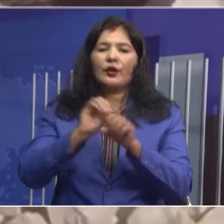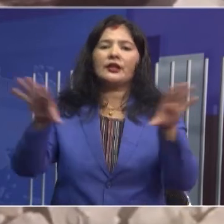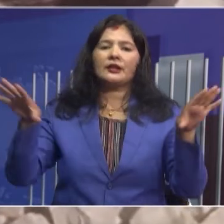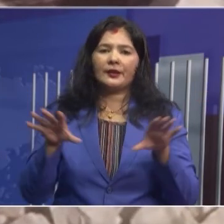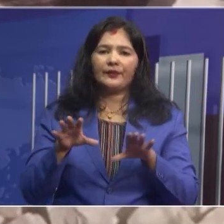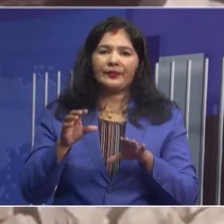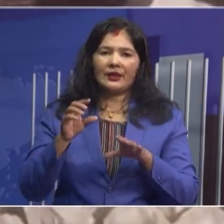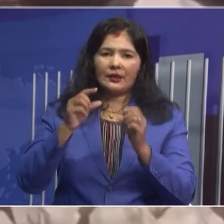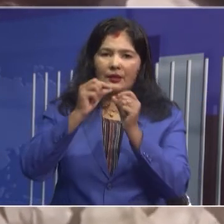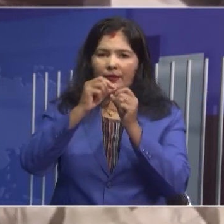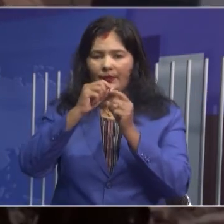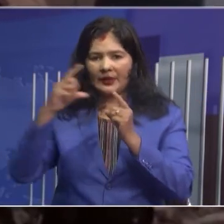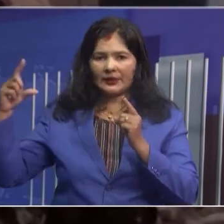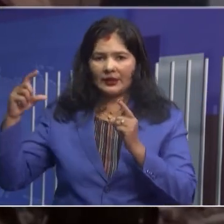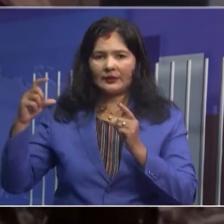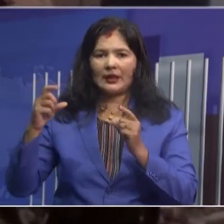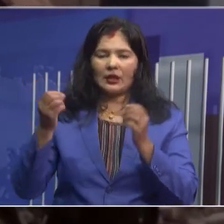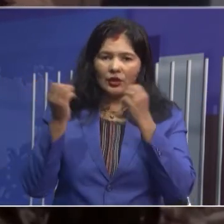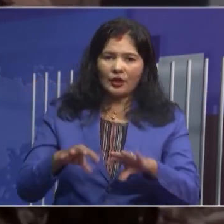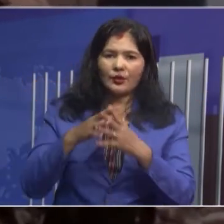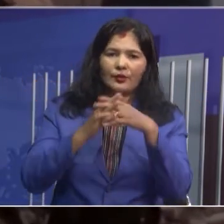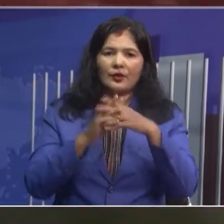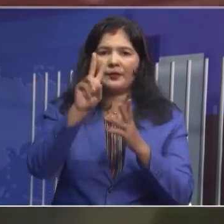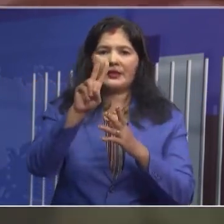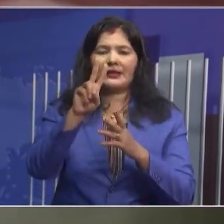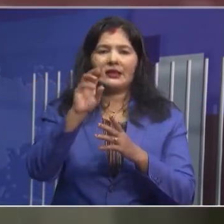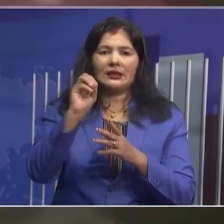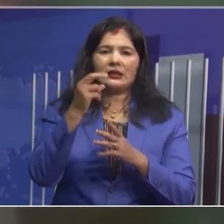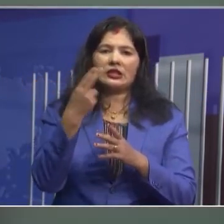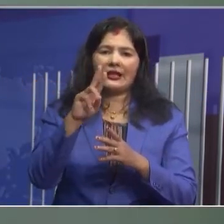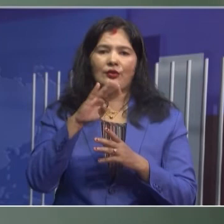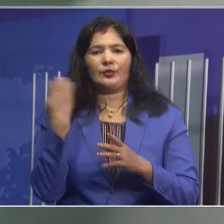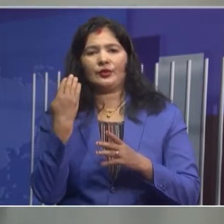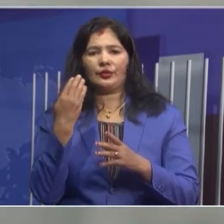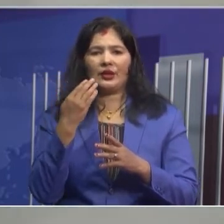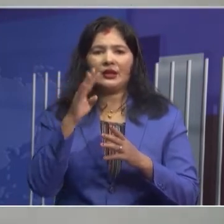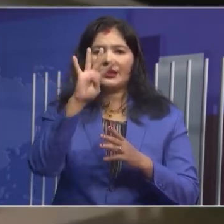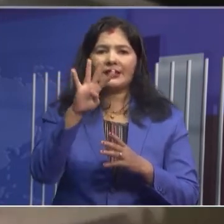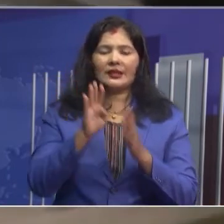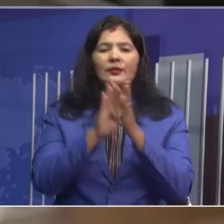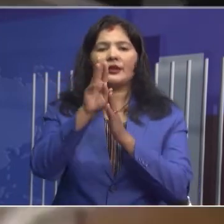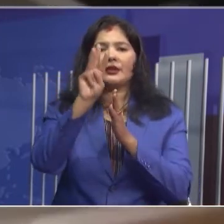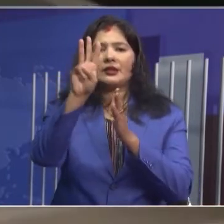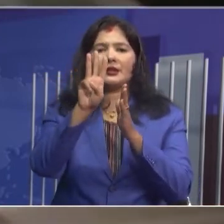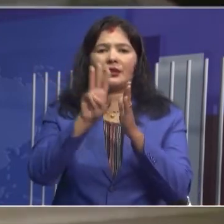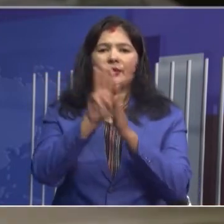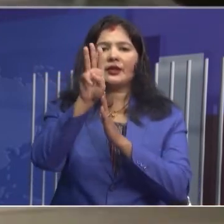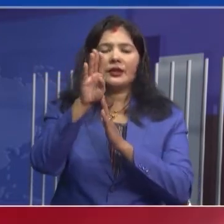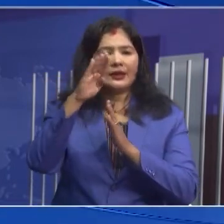पाकिस्तानमा गैराती गएको भूकम्पमा कम्तीमा 20 जनाको मृत्यु। 300 बढी घाइते। माटोले बनेका सयौं घरहरू